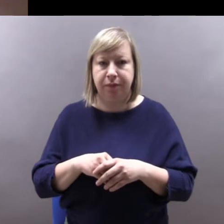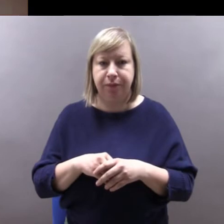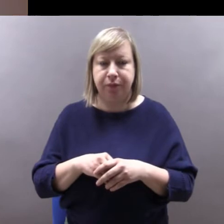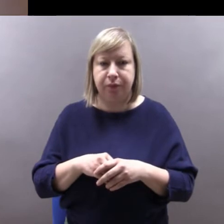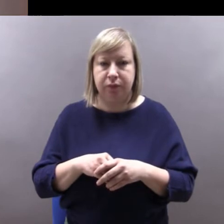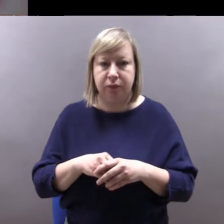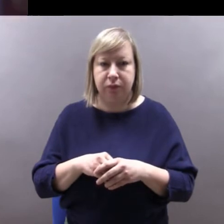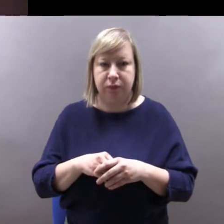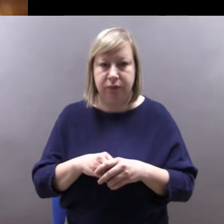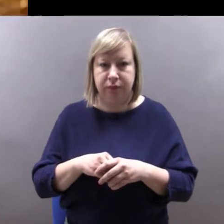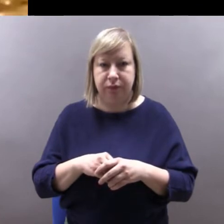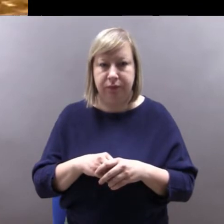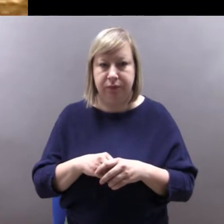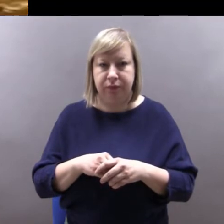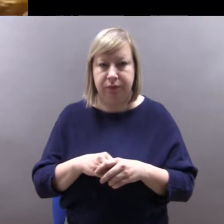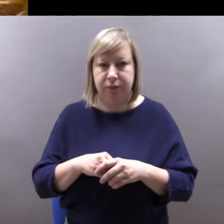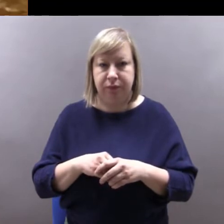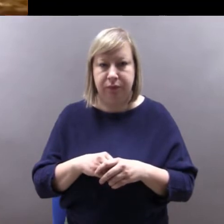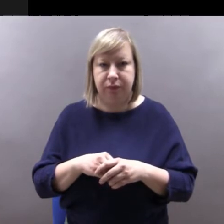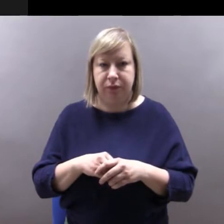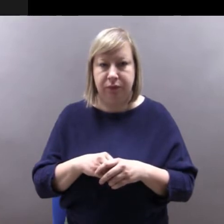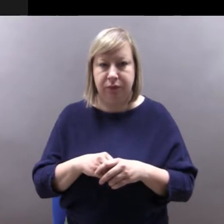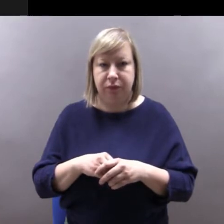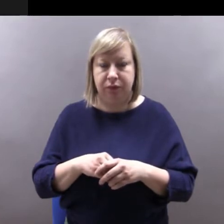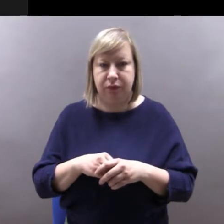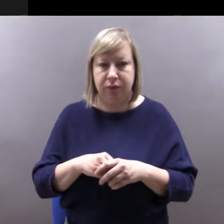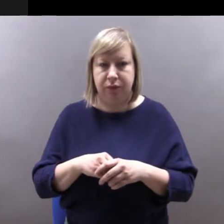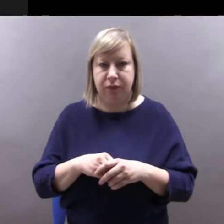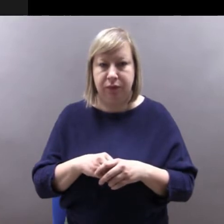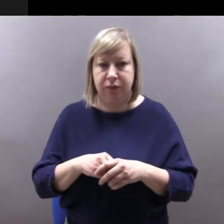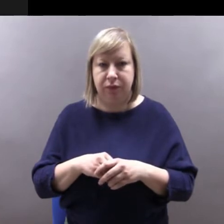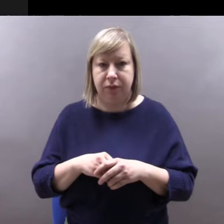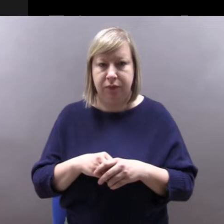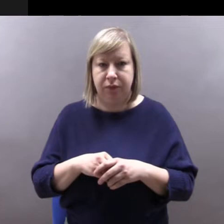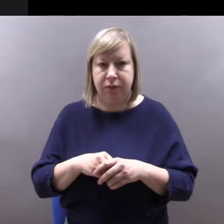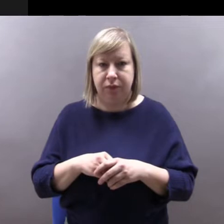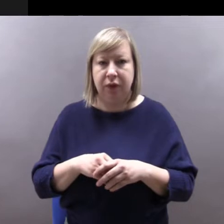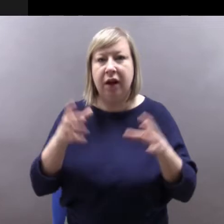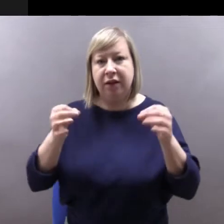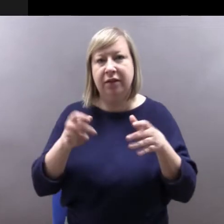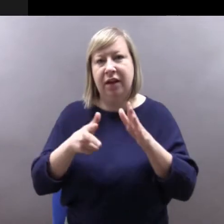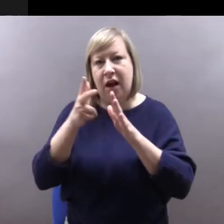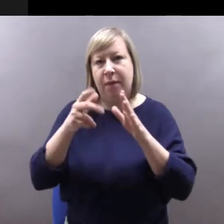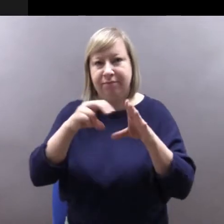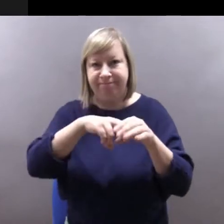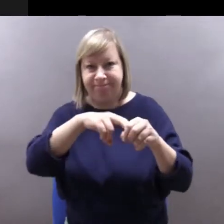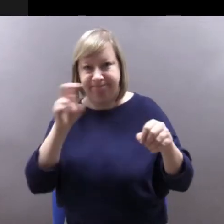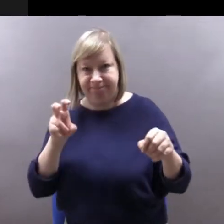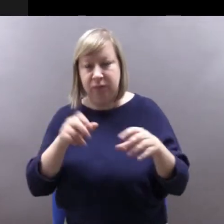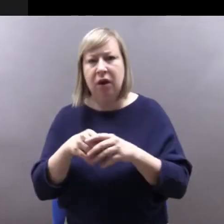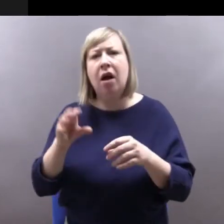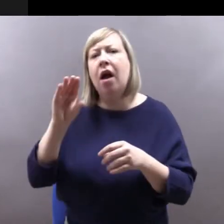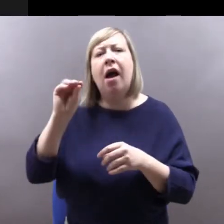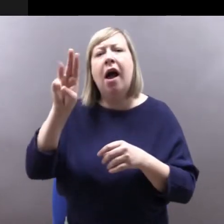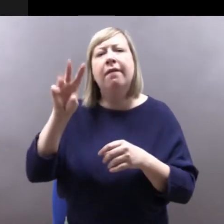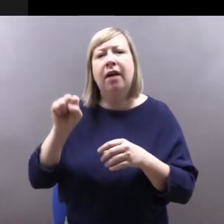wyłączę sobie ją ze względów wygodnościowych. Później ją na koniec włączę, żebyście Państwo jeszcze patrzyli na mnie, chociaż to nie jest